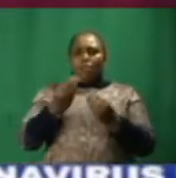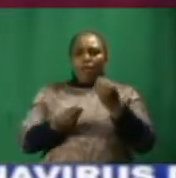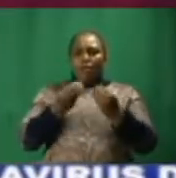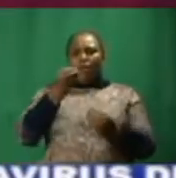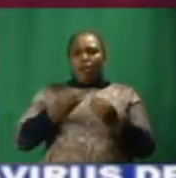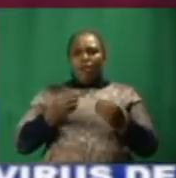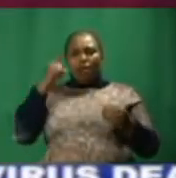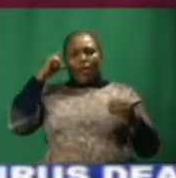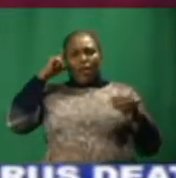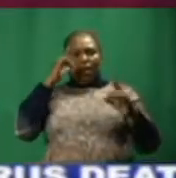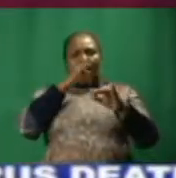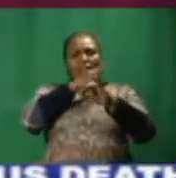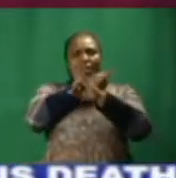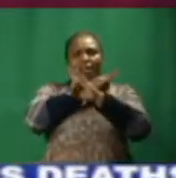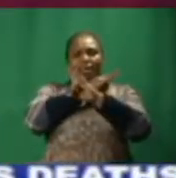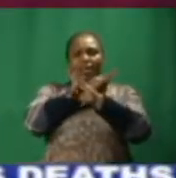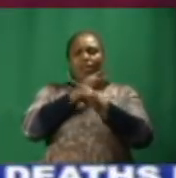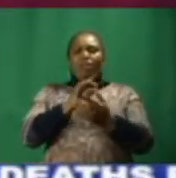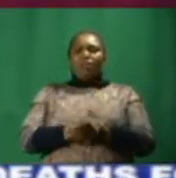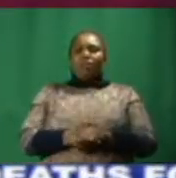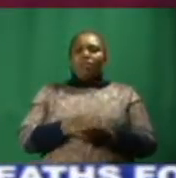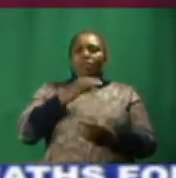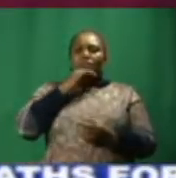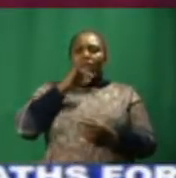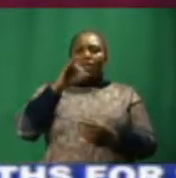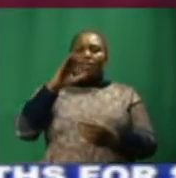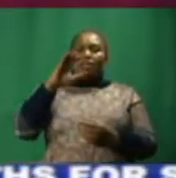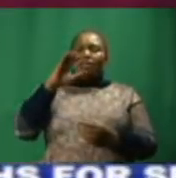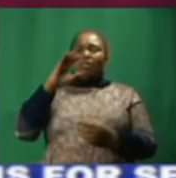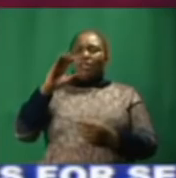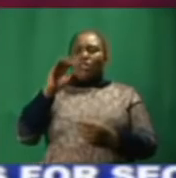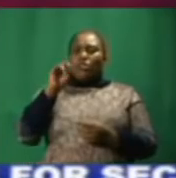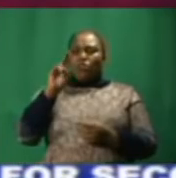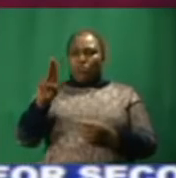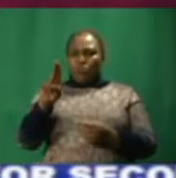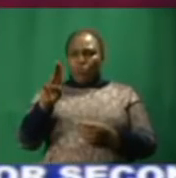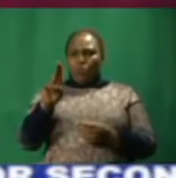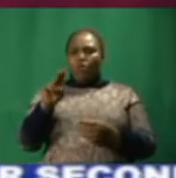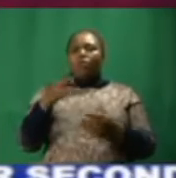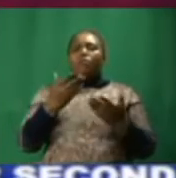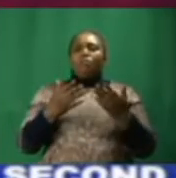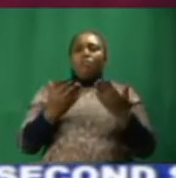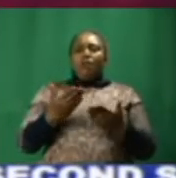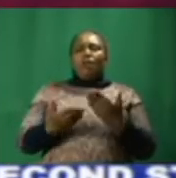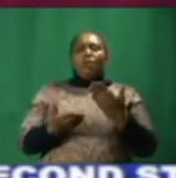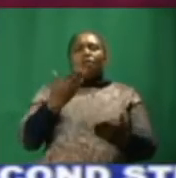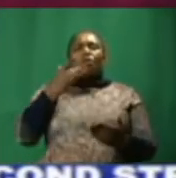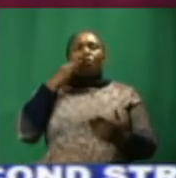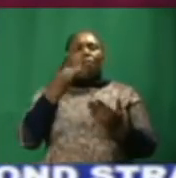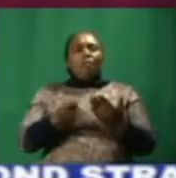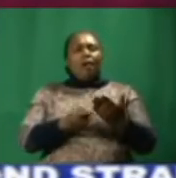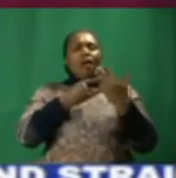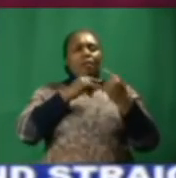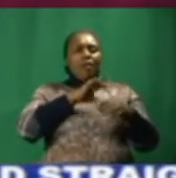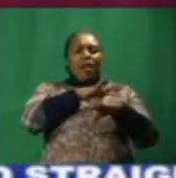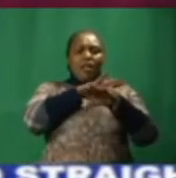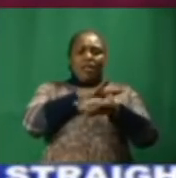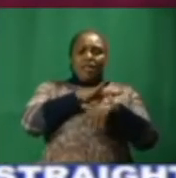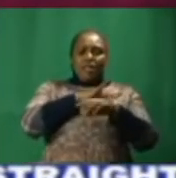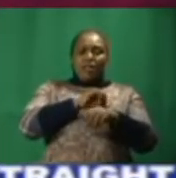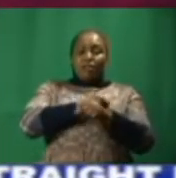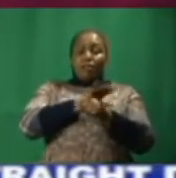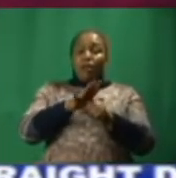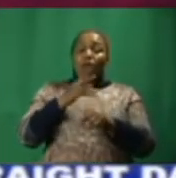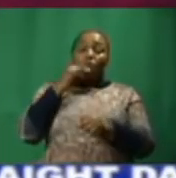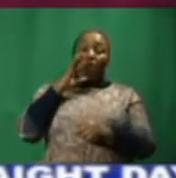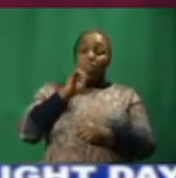maybe khona la sithi khona thine ICU which means isimo bese sibi kakhulu kakhulu labamfana nasebalashelwe lona mphuhlane so lokufuna ukuthi ukwenze indlondlo ukuthi nawubona